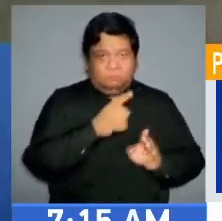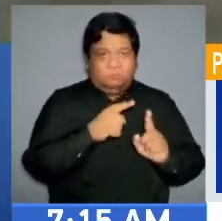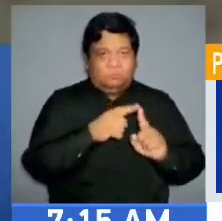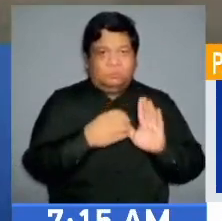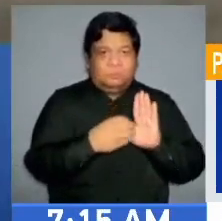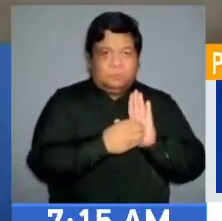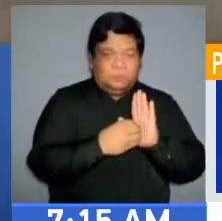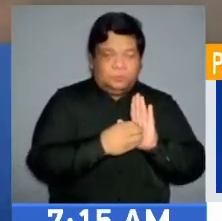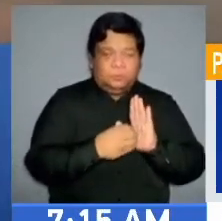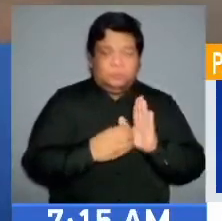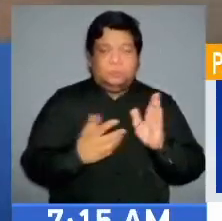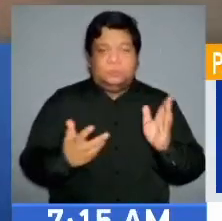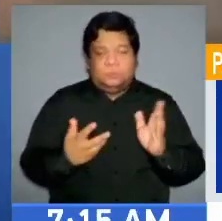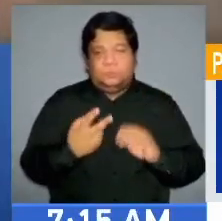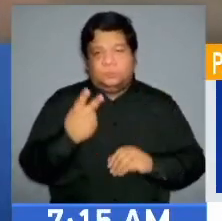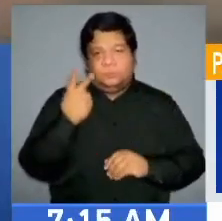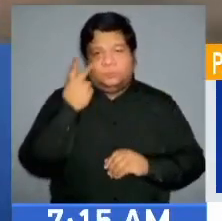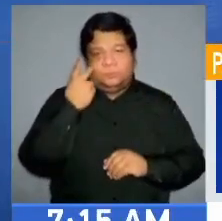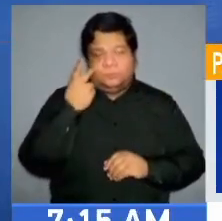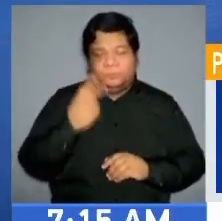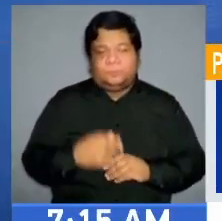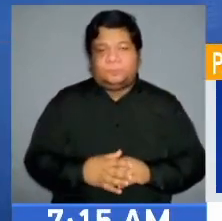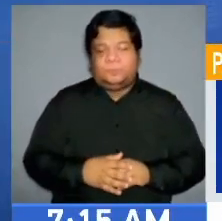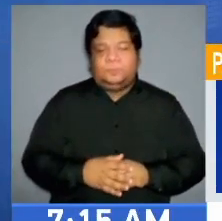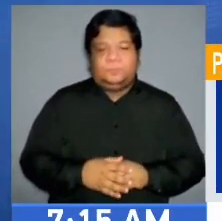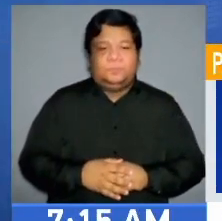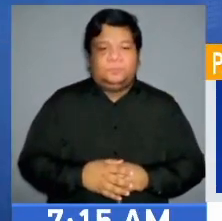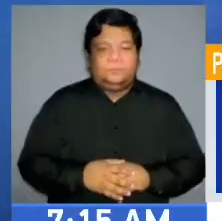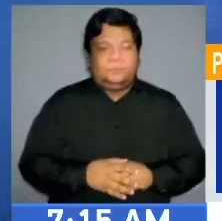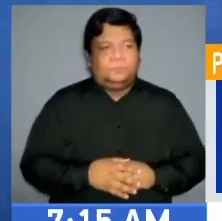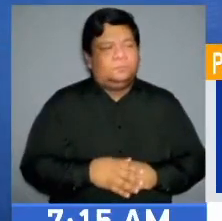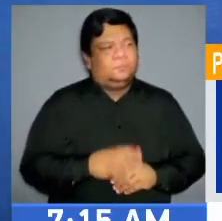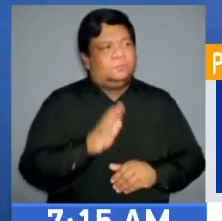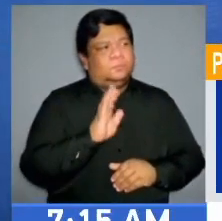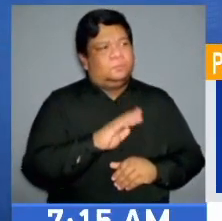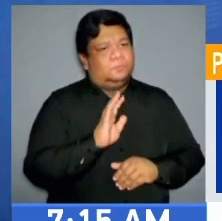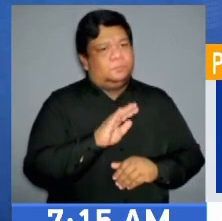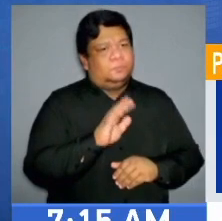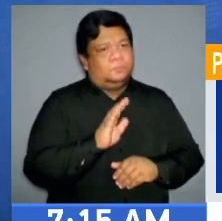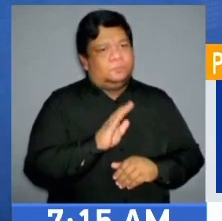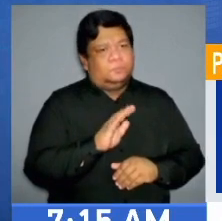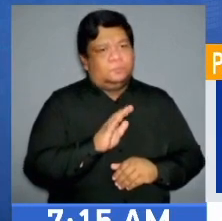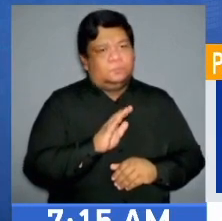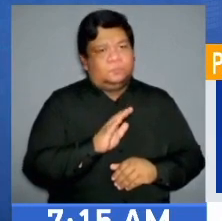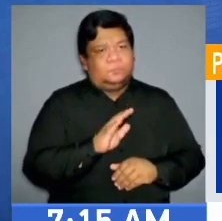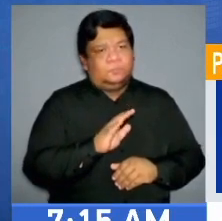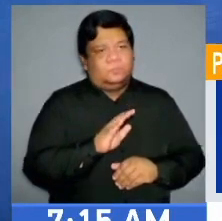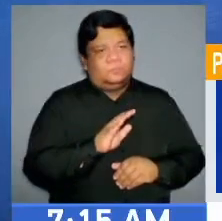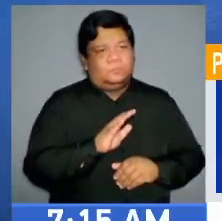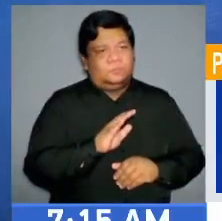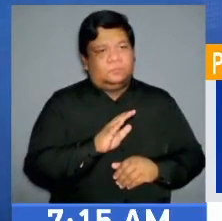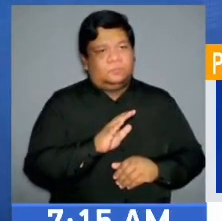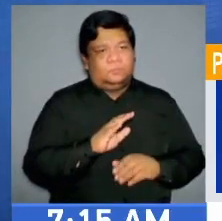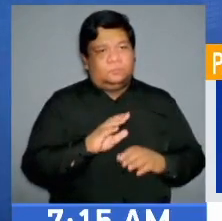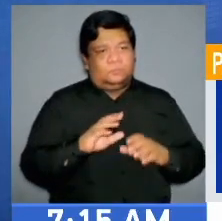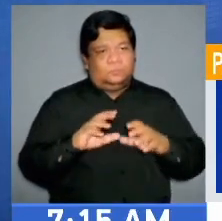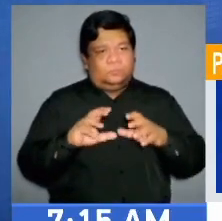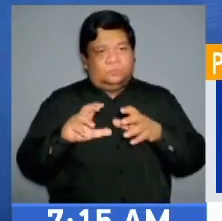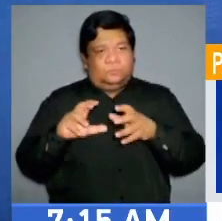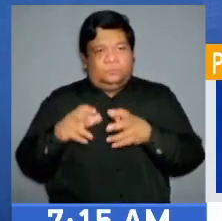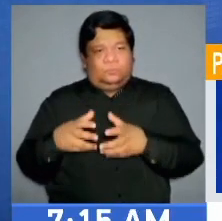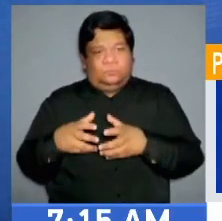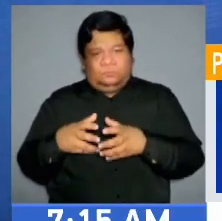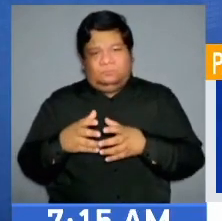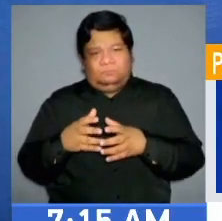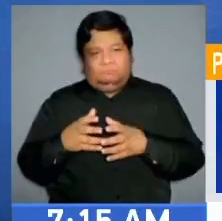tungkol dito. Apo. Yung sektungkol naman ho sa pagkupkob ng grupong Houthi ng Yemen sa isang barko dyan po sa Red Sea.